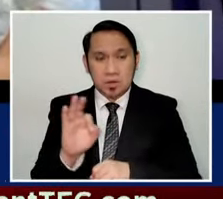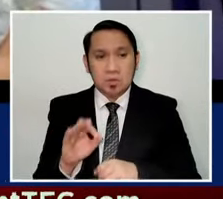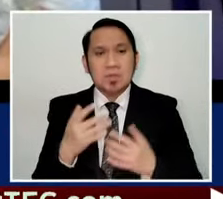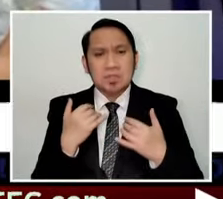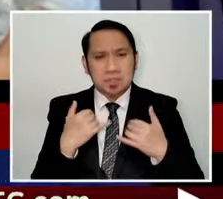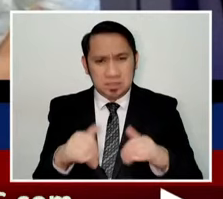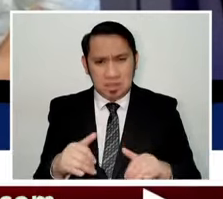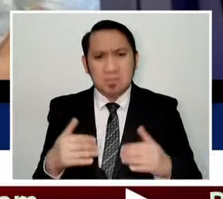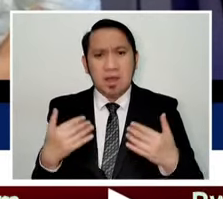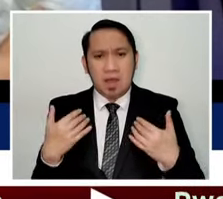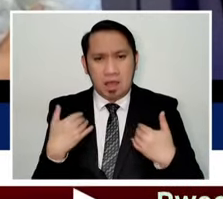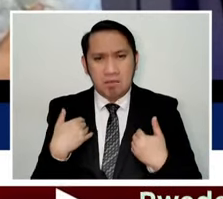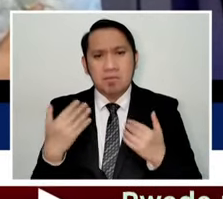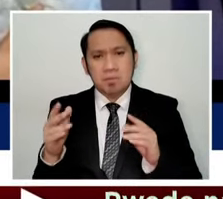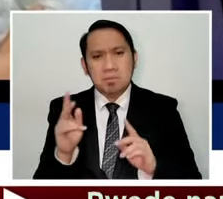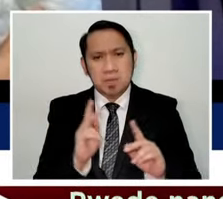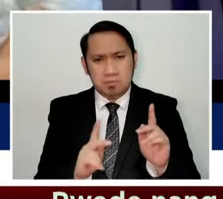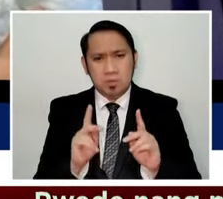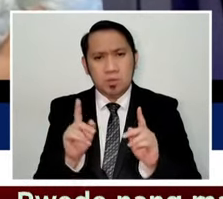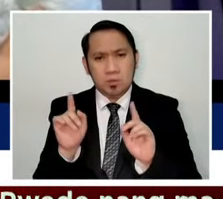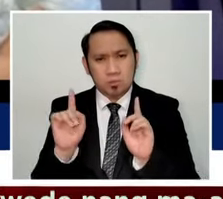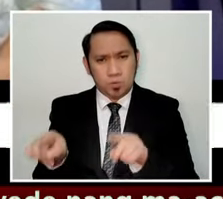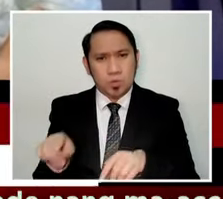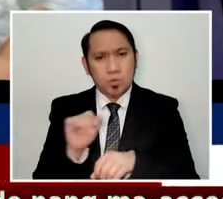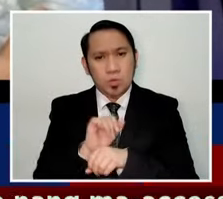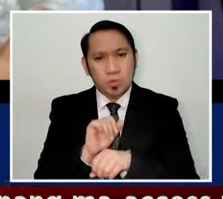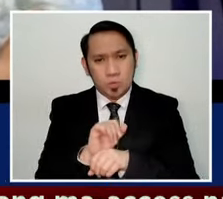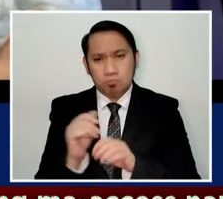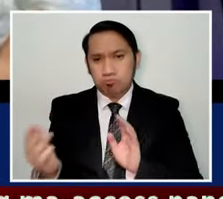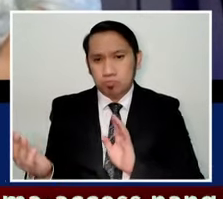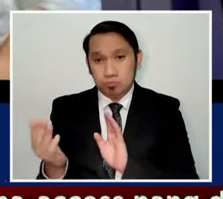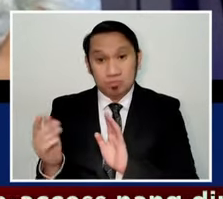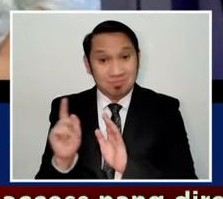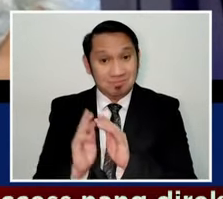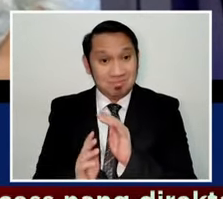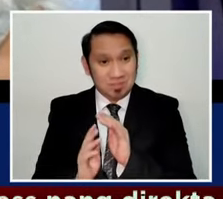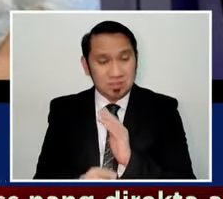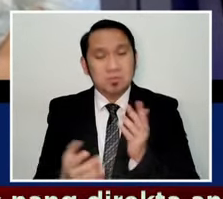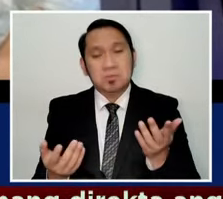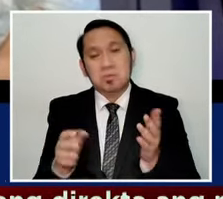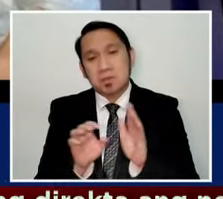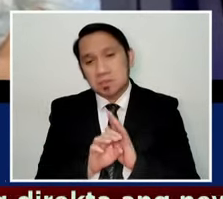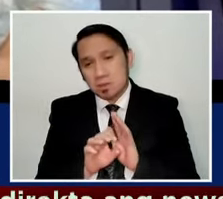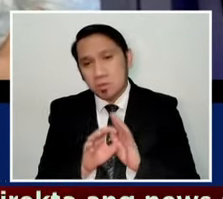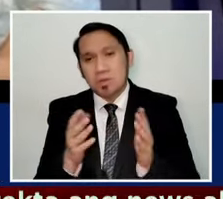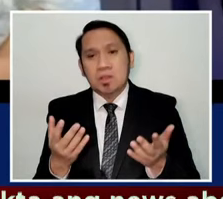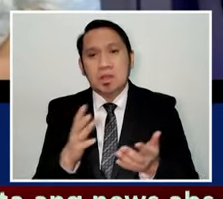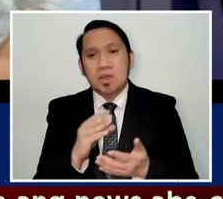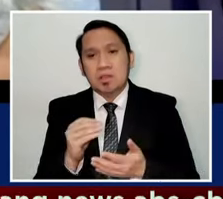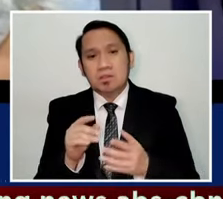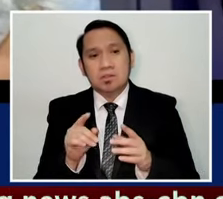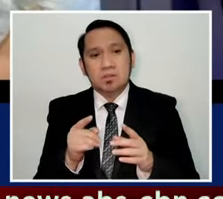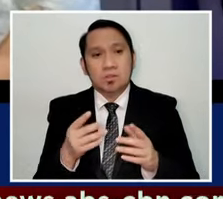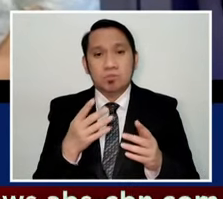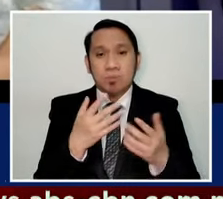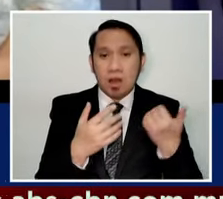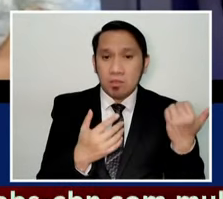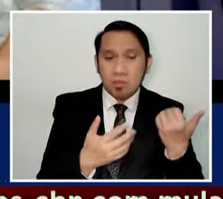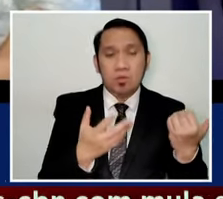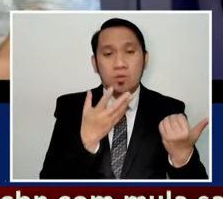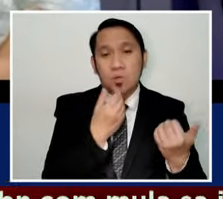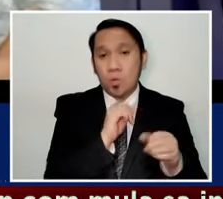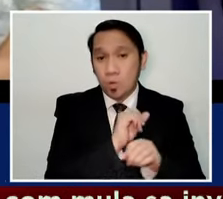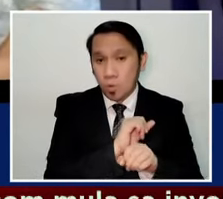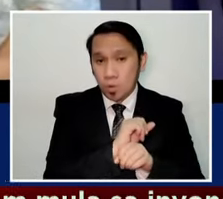na pumapasok talaga. Pumapasok sila 5 days. At meron ding galaw nga na digitalization na